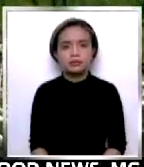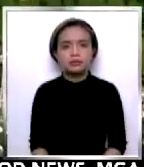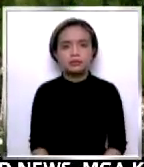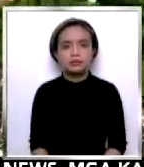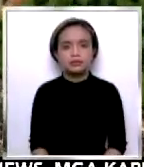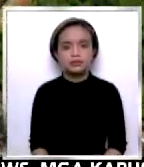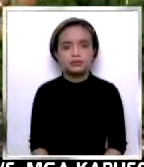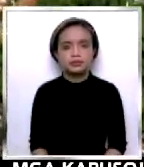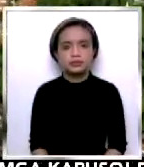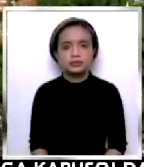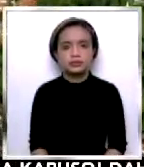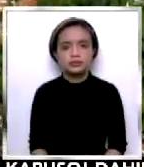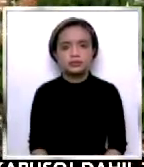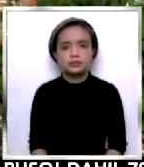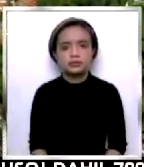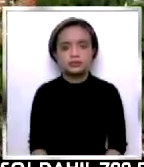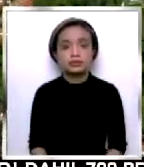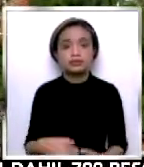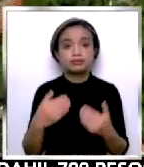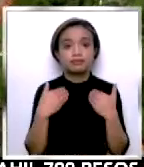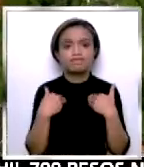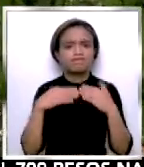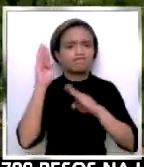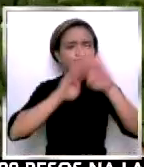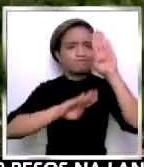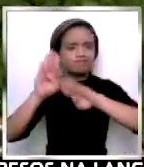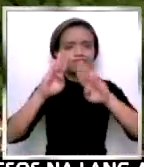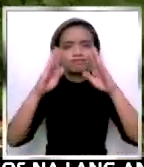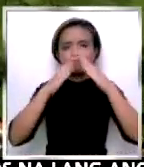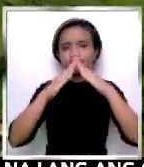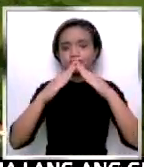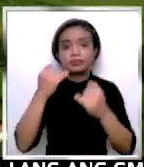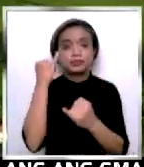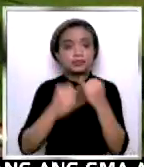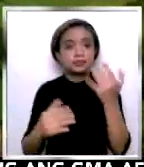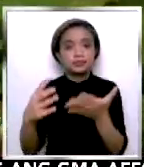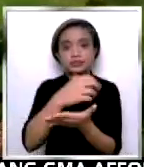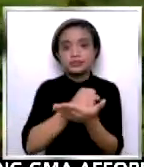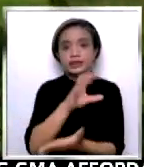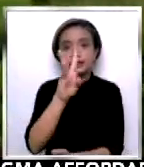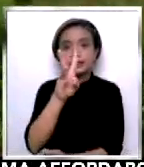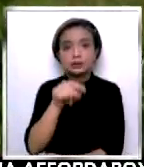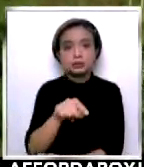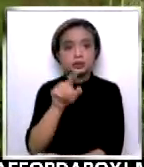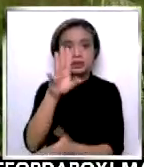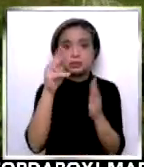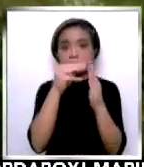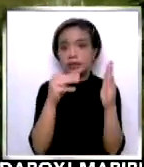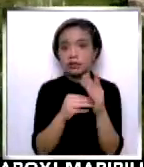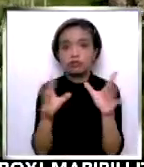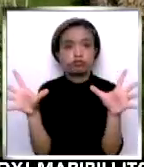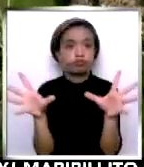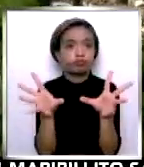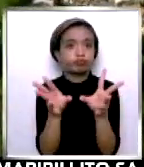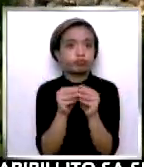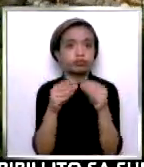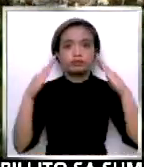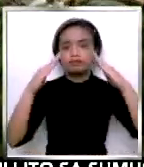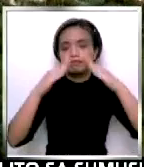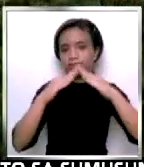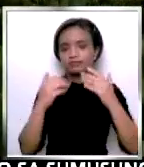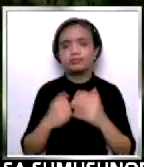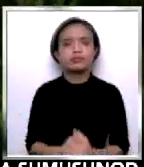Dekada na ang problema ng pabahay sa Pilipinas. Sa pinakahuling datos, mahigit 6.5 million ang total housing needs sa bansa.